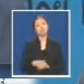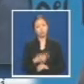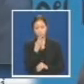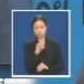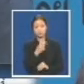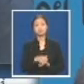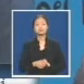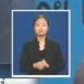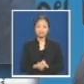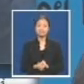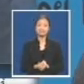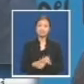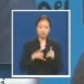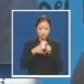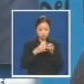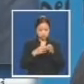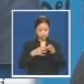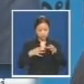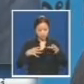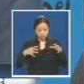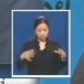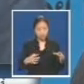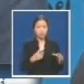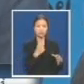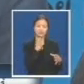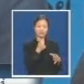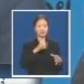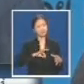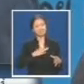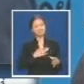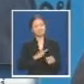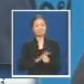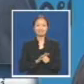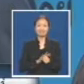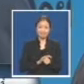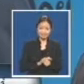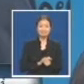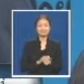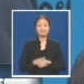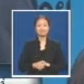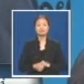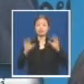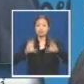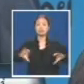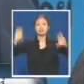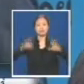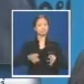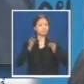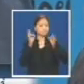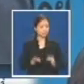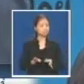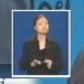ซึ่งก็เป็นการเติบโตที่น่าพอใจรัฐบาลจึงได้ตัดสินใจว่าการที่จะส่งเส